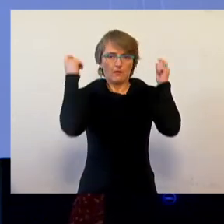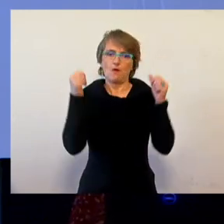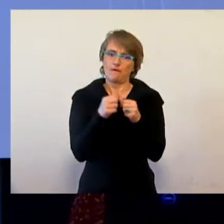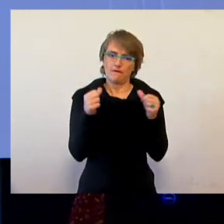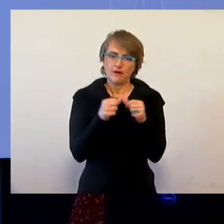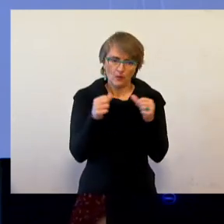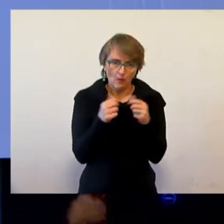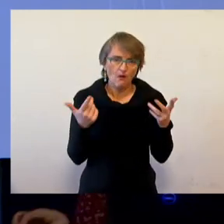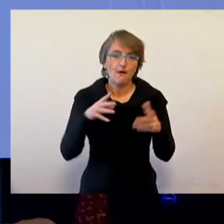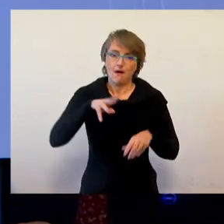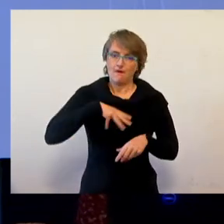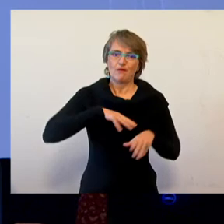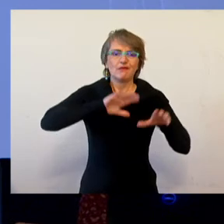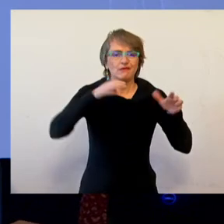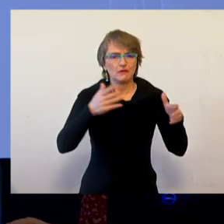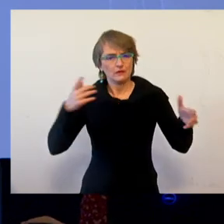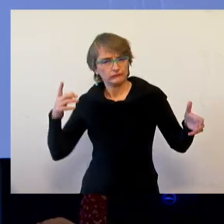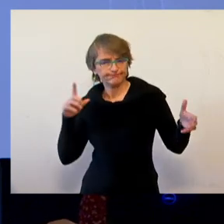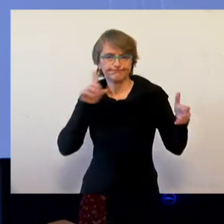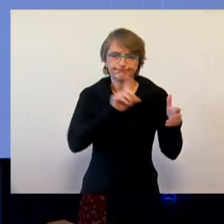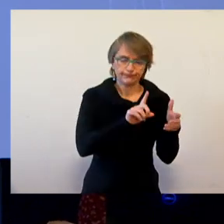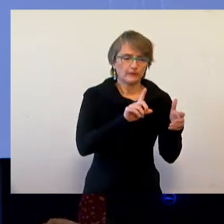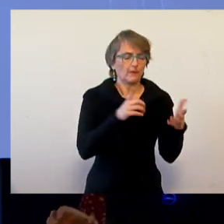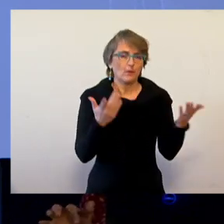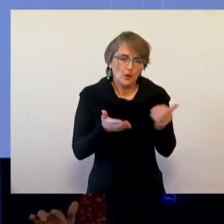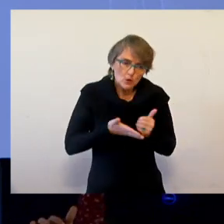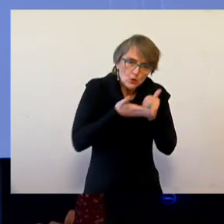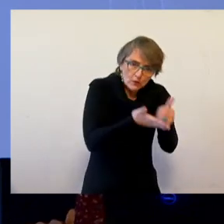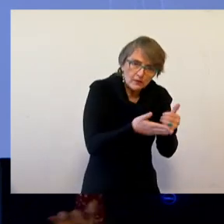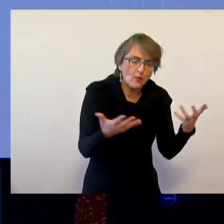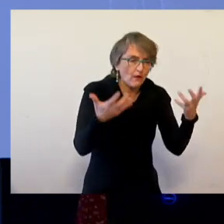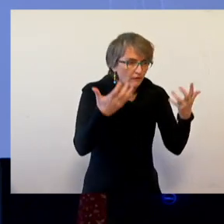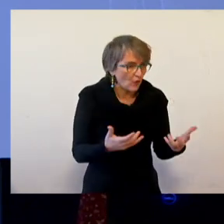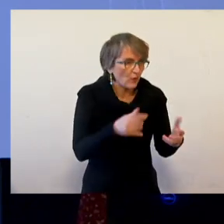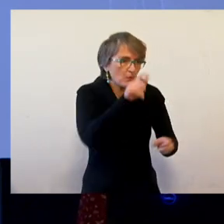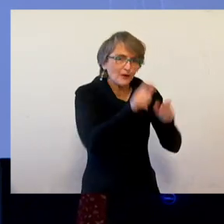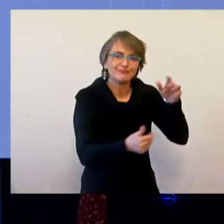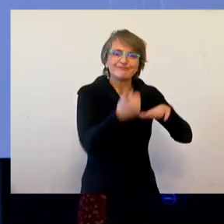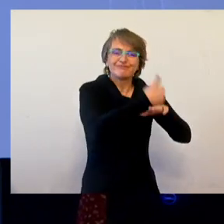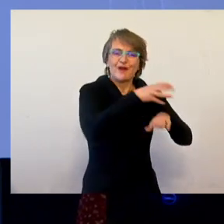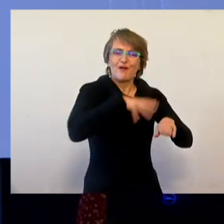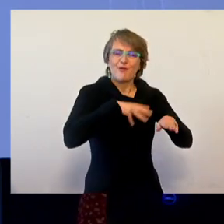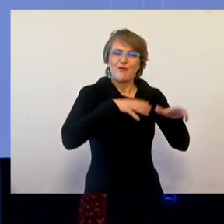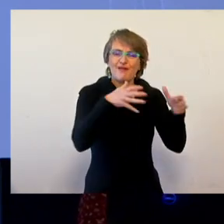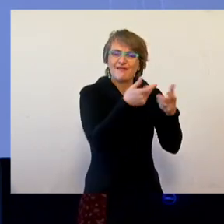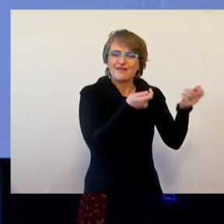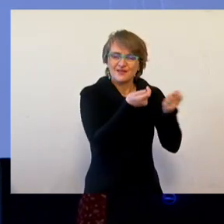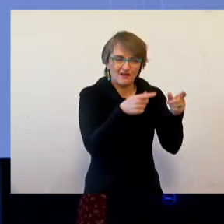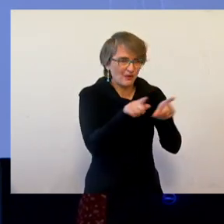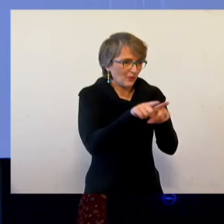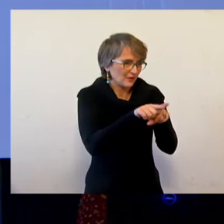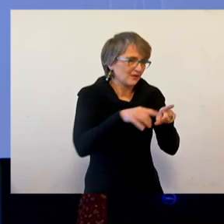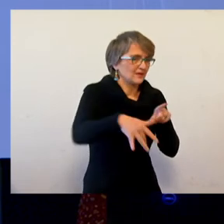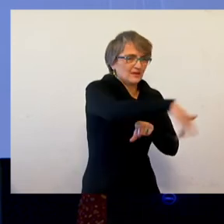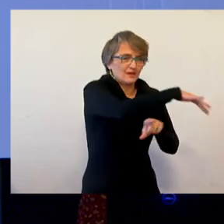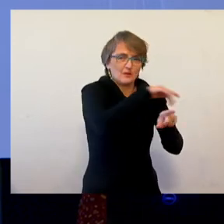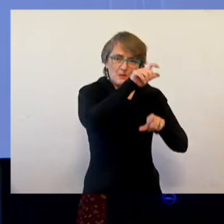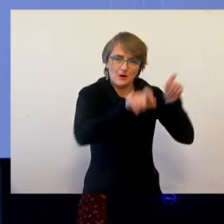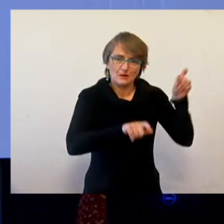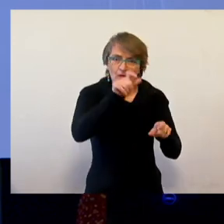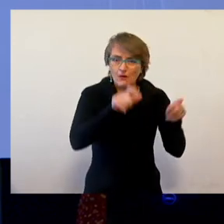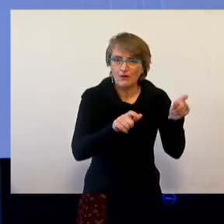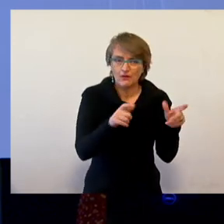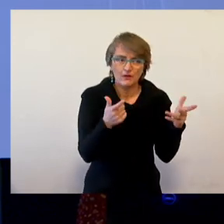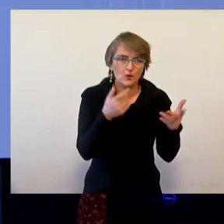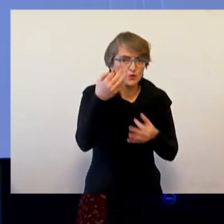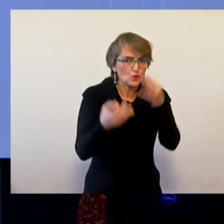le bâtonnier et l'ensemble des membres, pour soutenir la justice qui, à la fois, certes de manière,